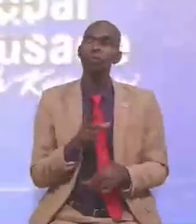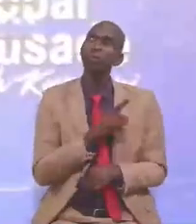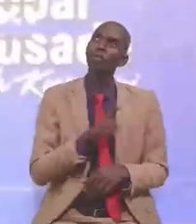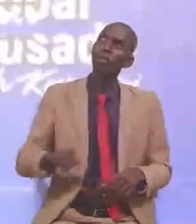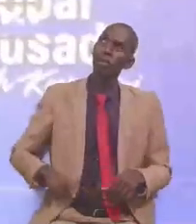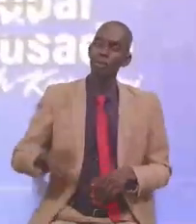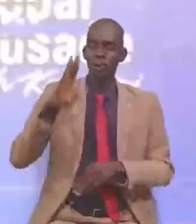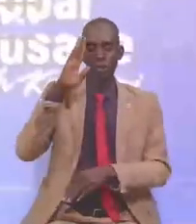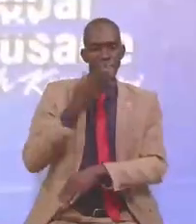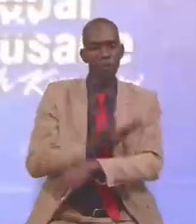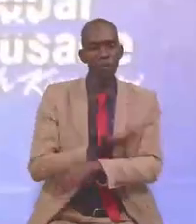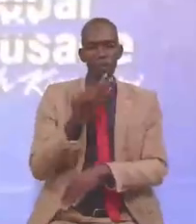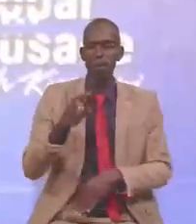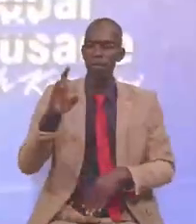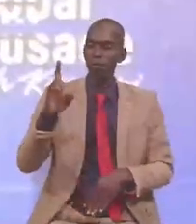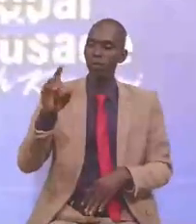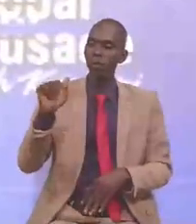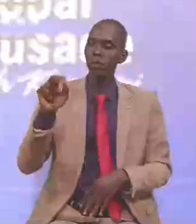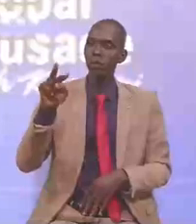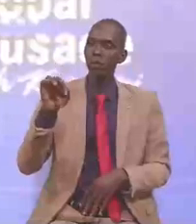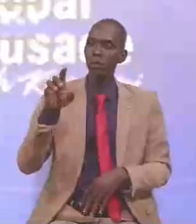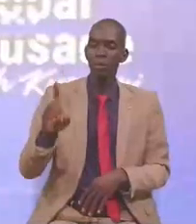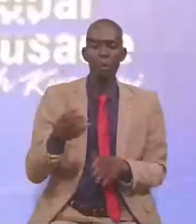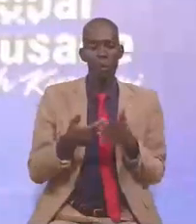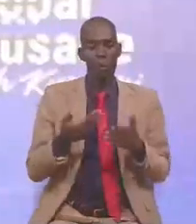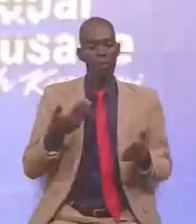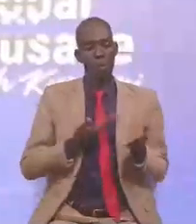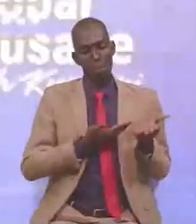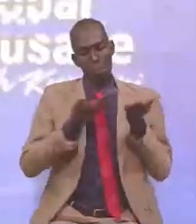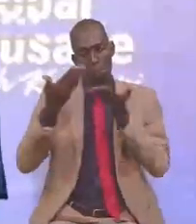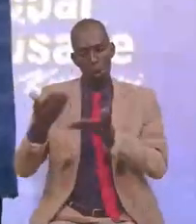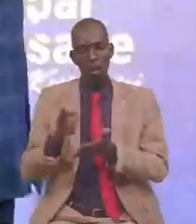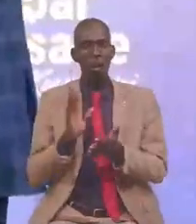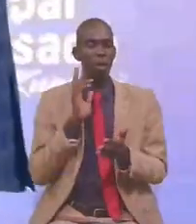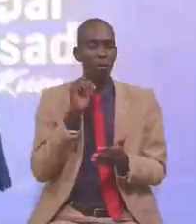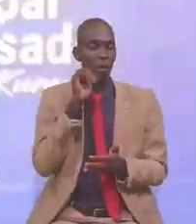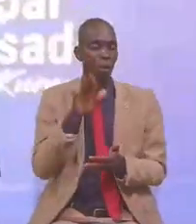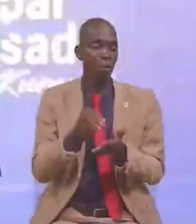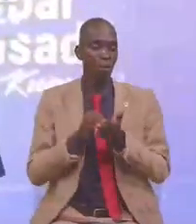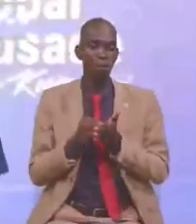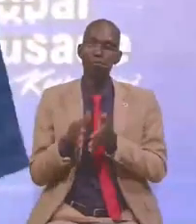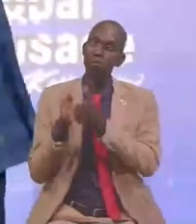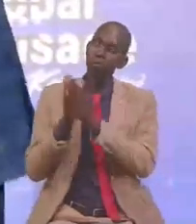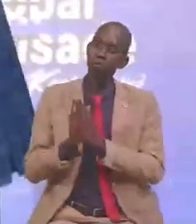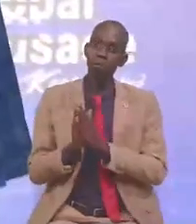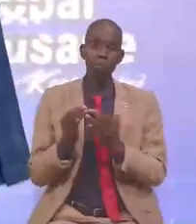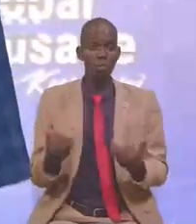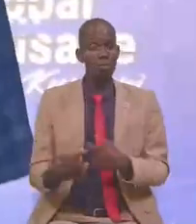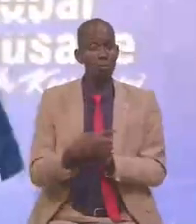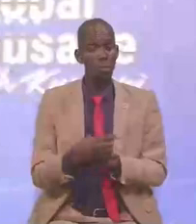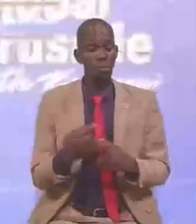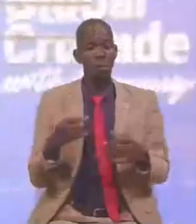David, avant de présenter sa requête, comme vous venez ce jour, c'est pourquoi on